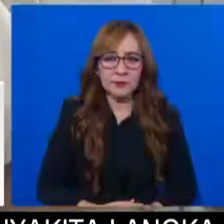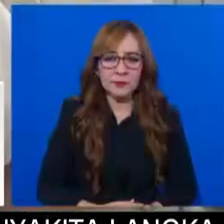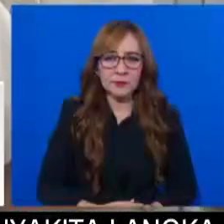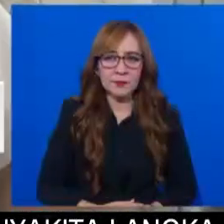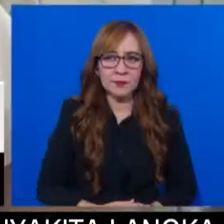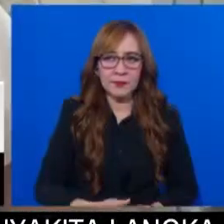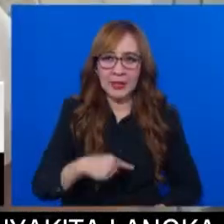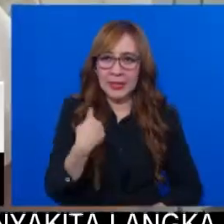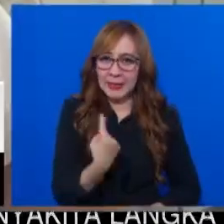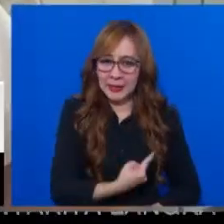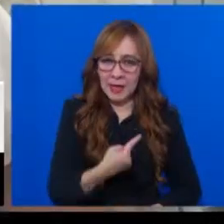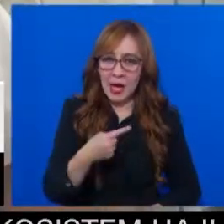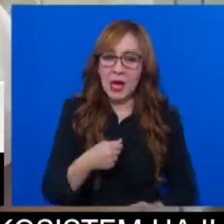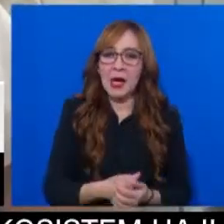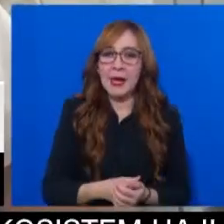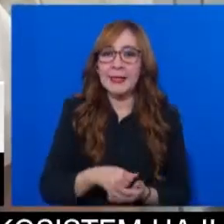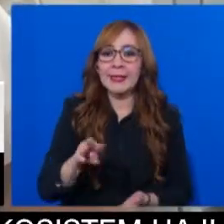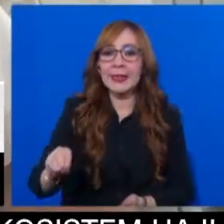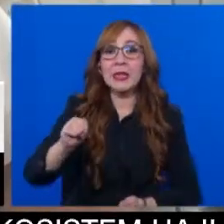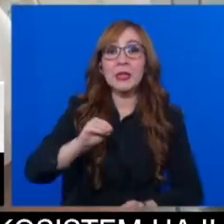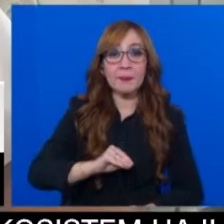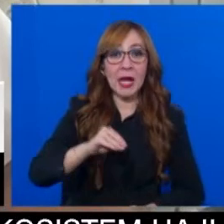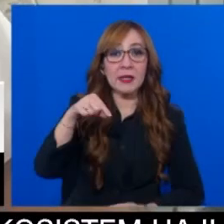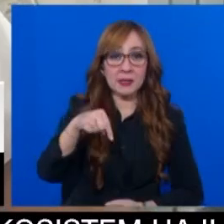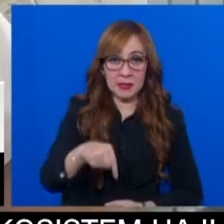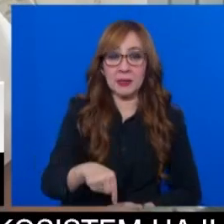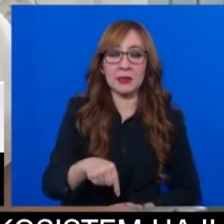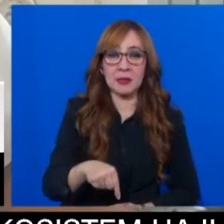Kita dititipkan di sini karena memang